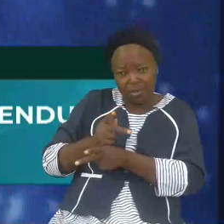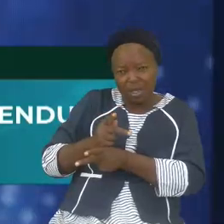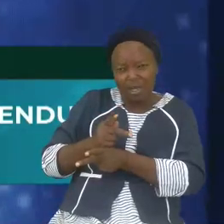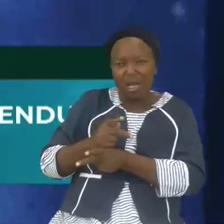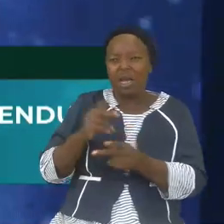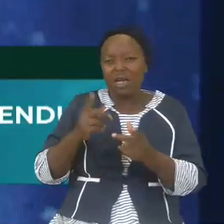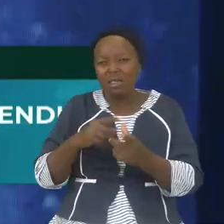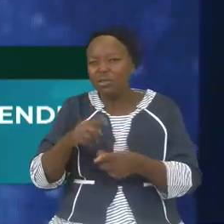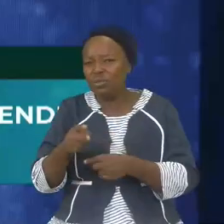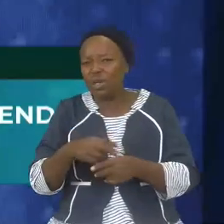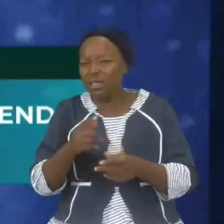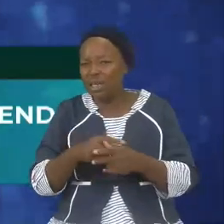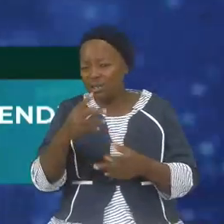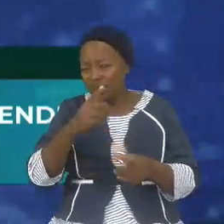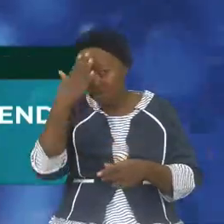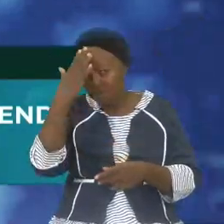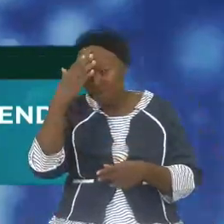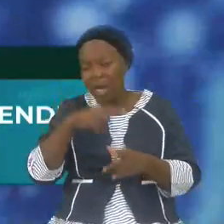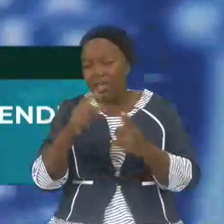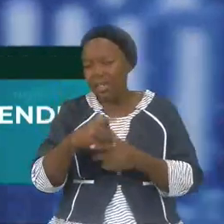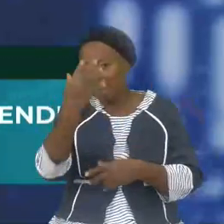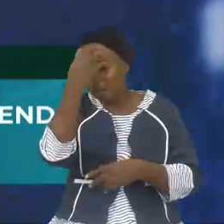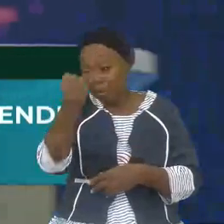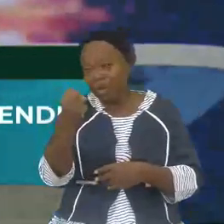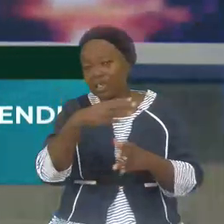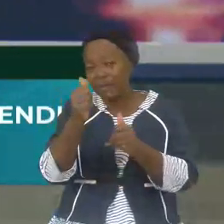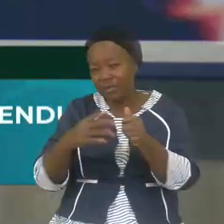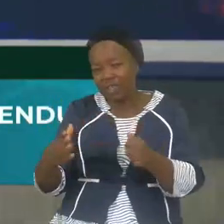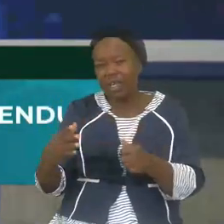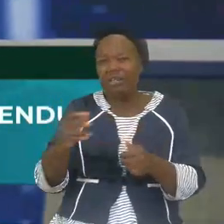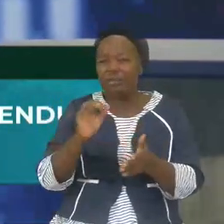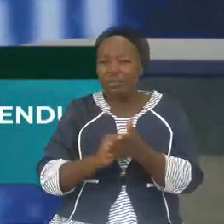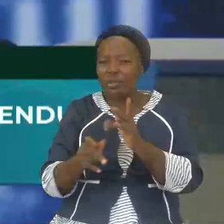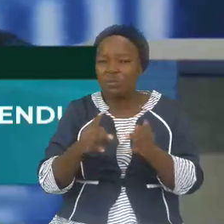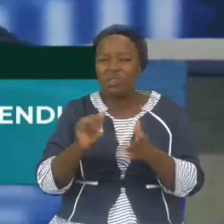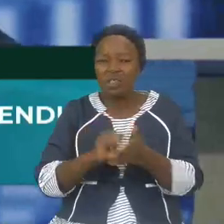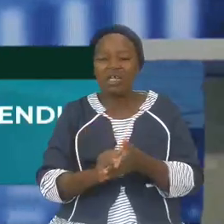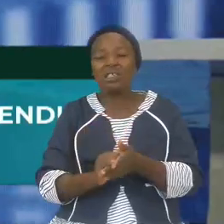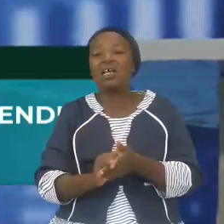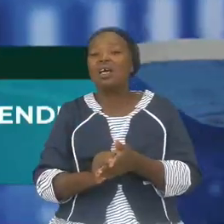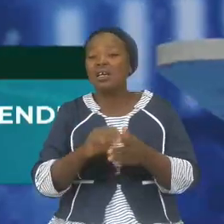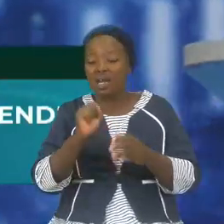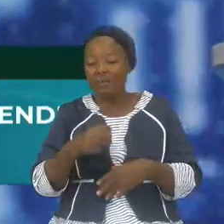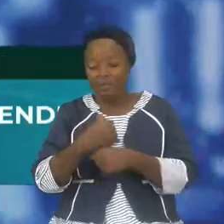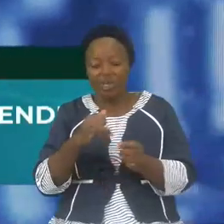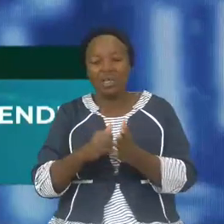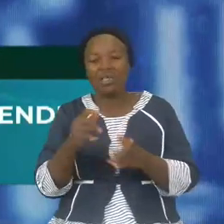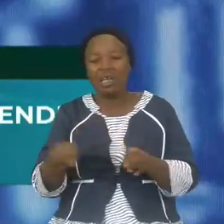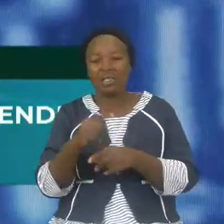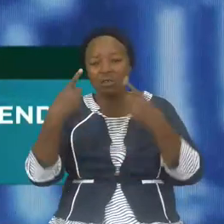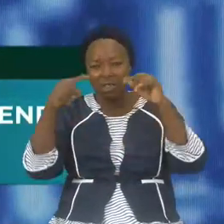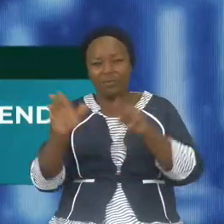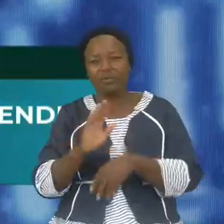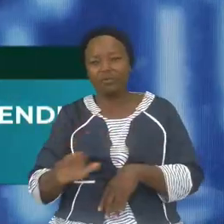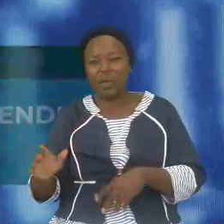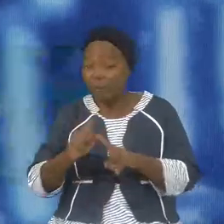retenir. C'est ceux qui ont la joie sur terre. Mais celui-là qui est insensé et il ne connaît rien, il ne sait pas qu'il doit lire pour